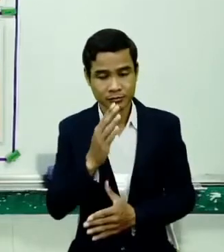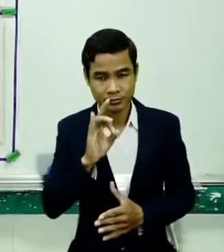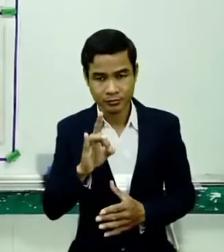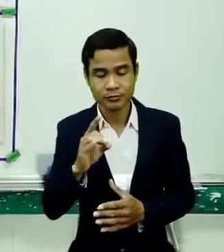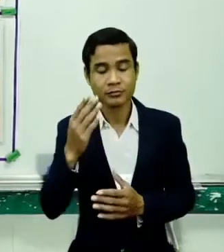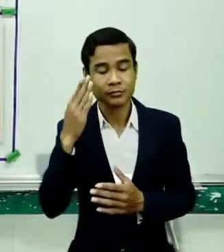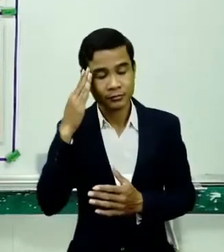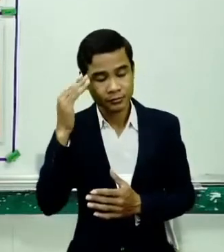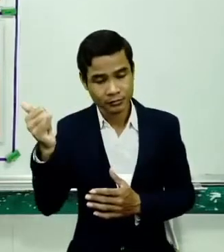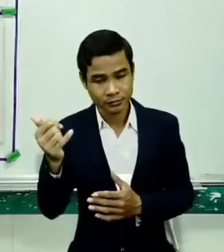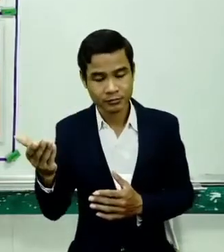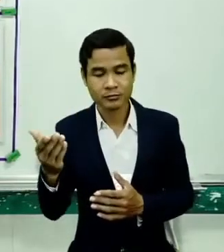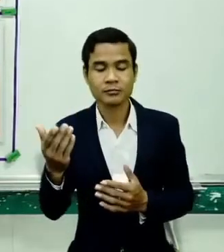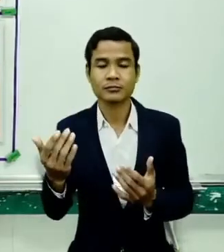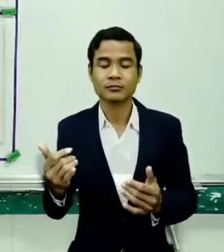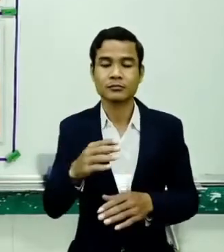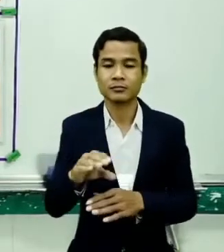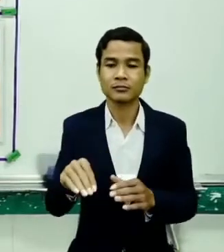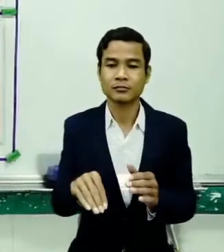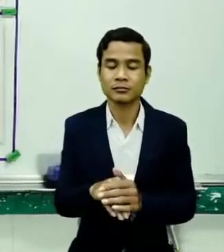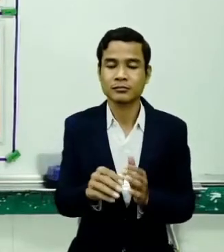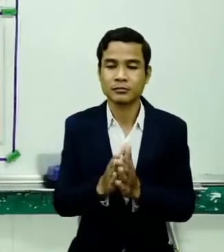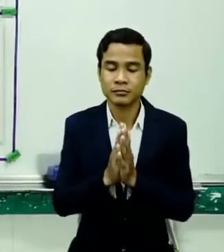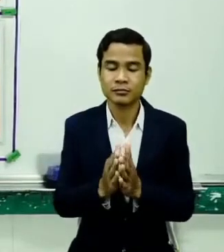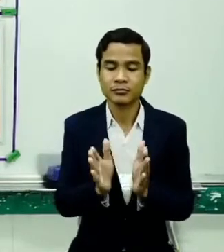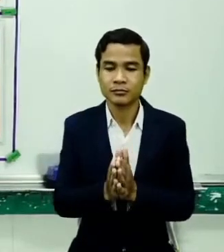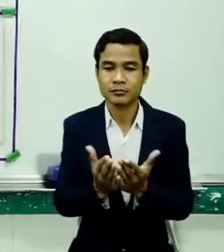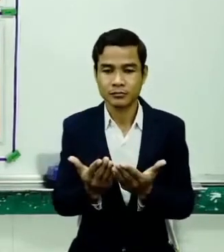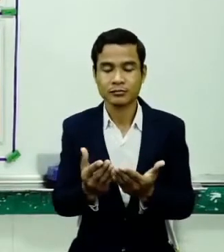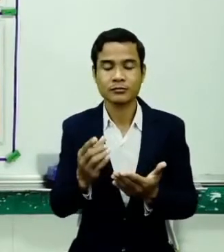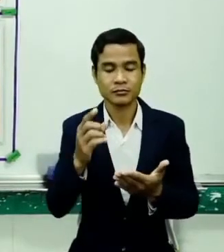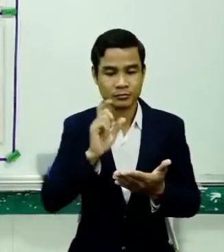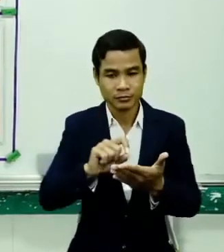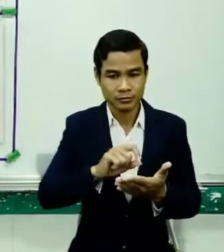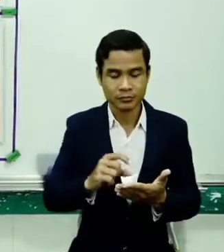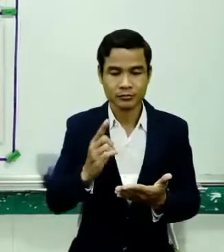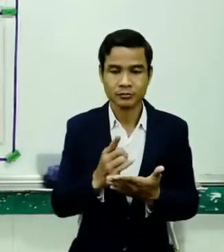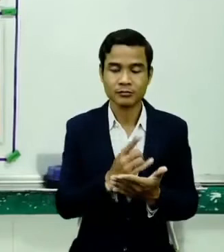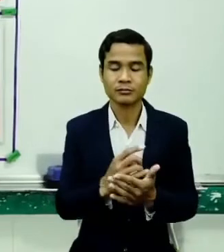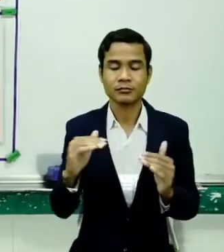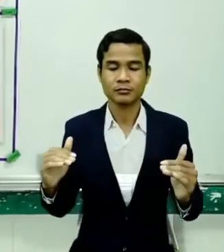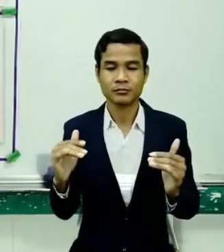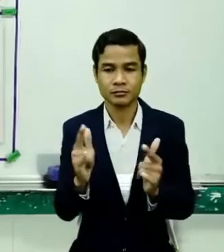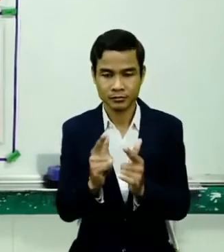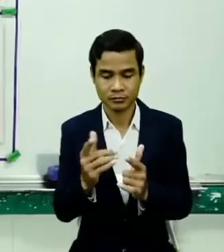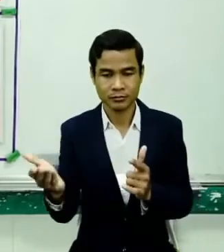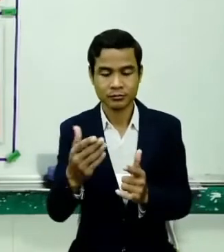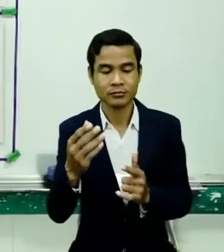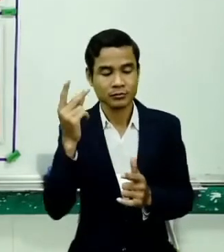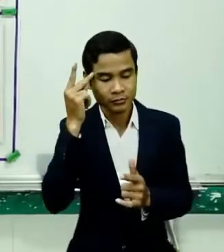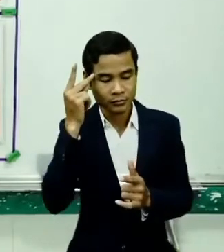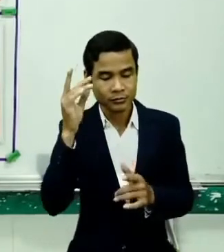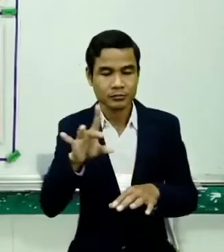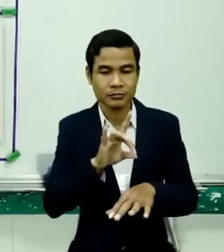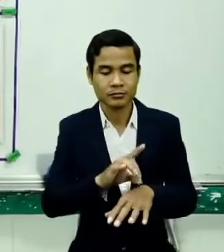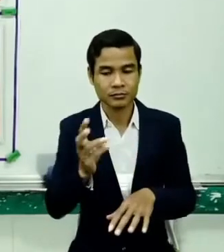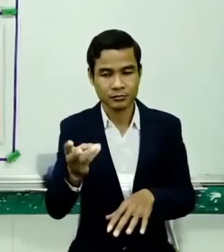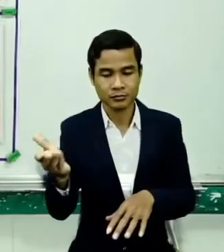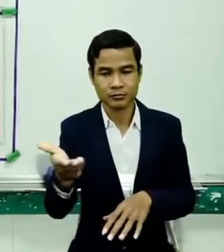ហេតុអ្វីតោះអញ្ចឹងសូមយកសៀវភៅឡើងចាប់ដើមសរសេរមេរៀនសង្ខេបអ្នកគ្រូជូនពេលកូនប